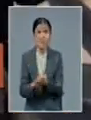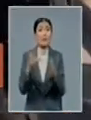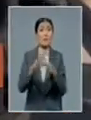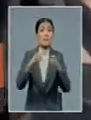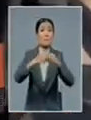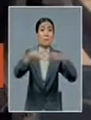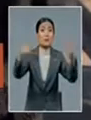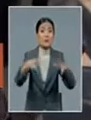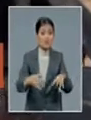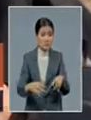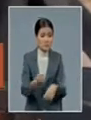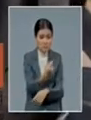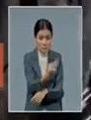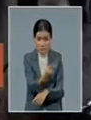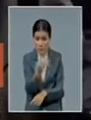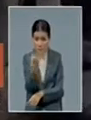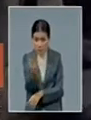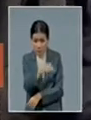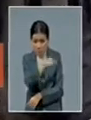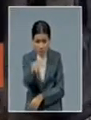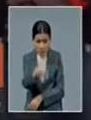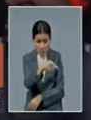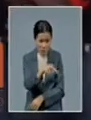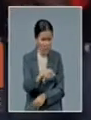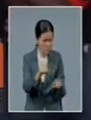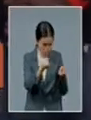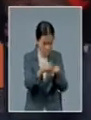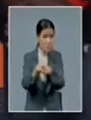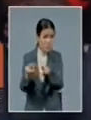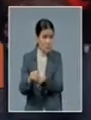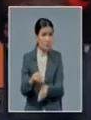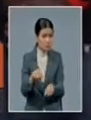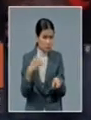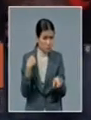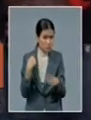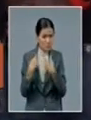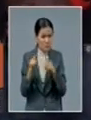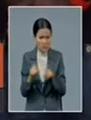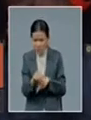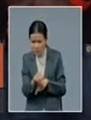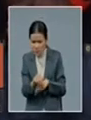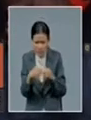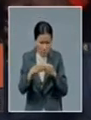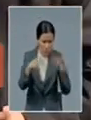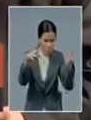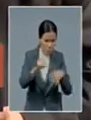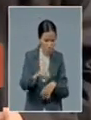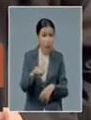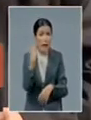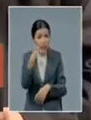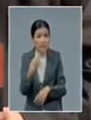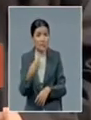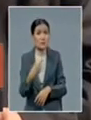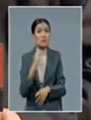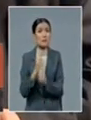ระเบิดทั้ง4ครั้งที่เกิดขึ้นในเมืองออสตินแต่ว่ายังไม่สามารถบอกได้นะคะว่าเป็นการก่อการร้ายเนื่องจากว่าครั้งล่า